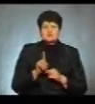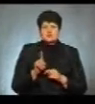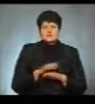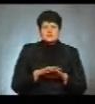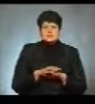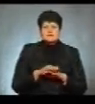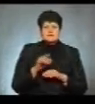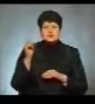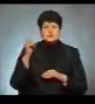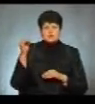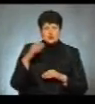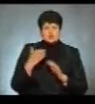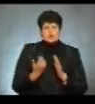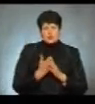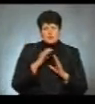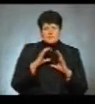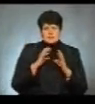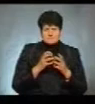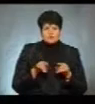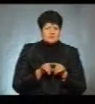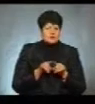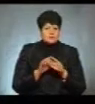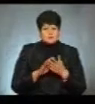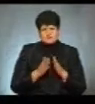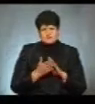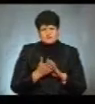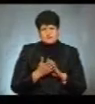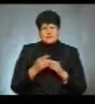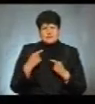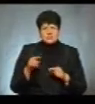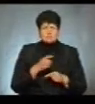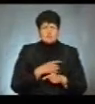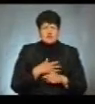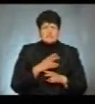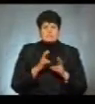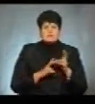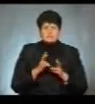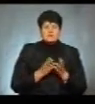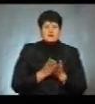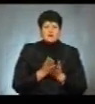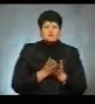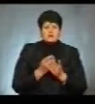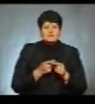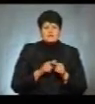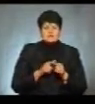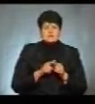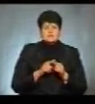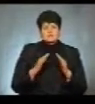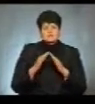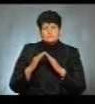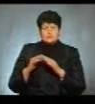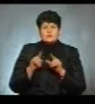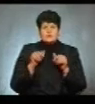масиві Сонячне, в Новому світі, ідентична ситуація. Інше приватне підприємство, яке обслуговує даний житловий фонд, теж